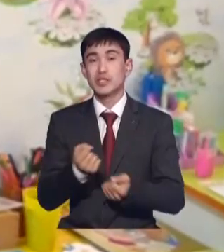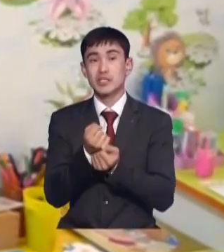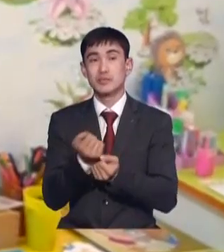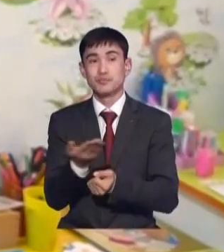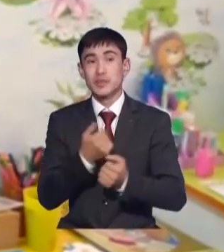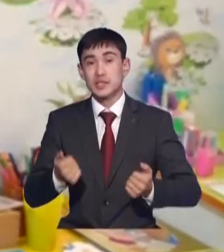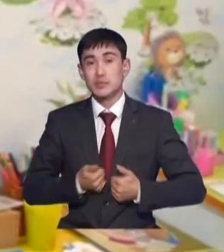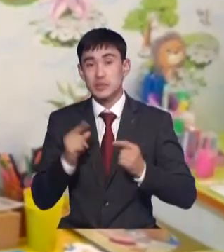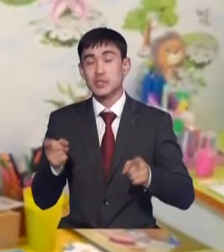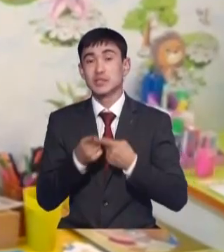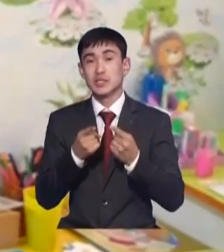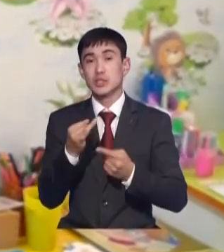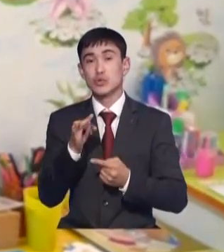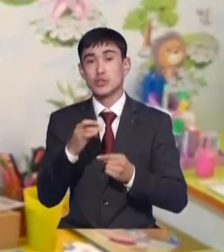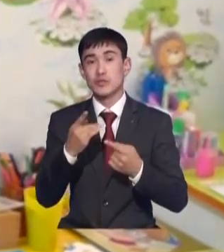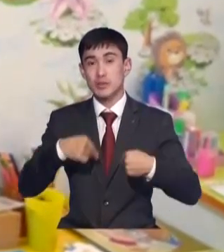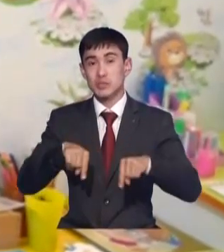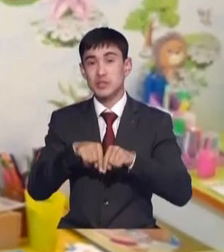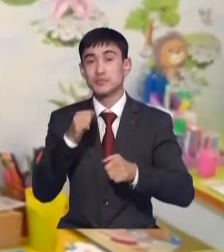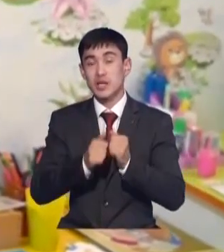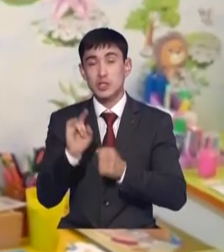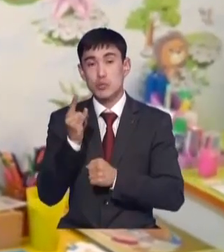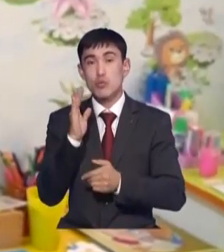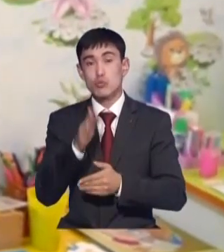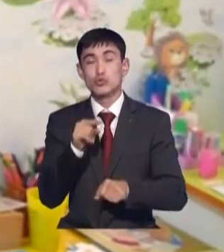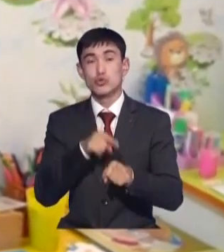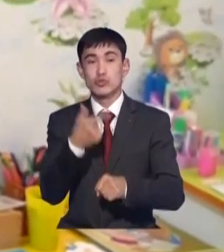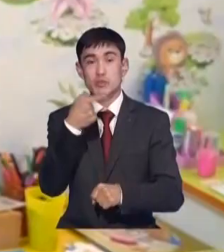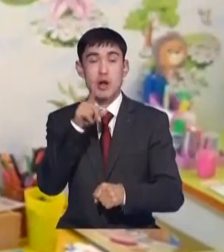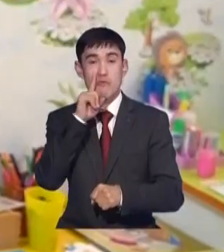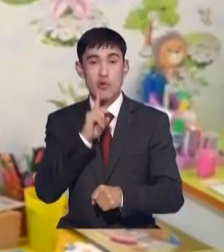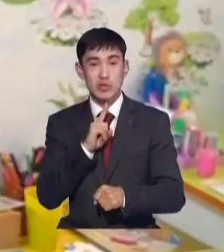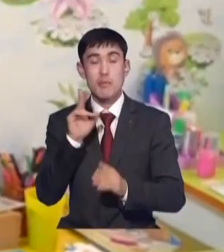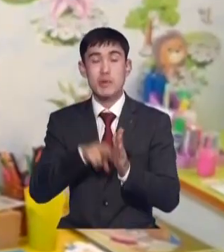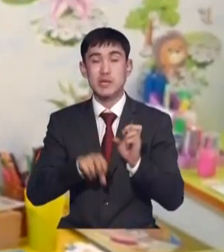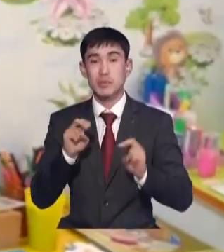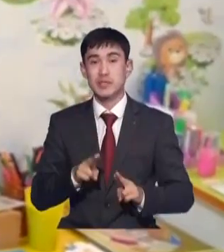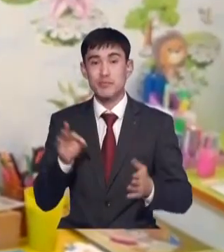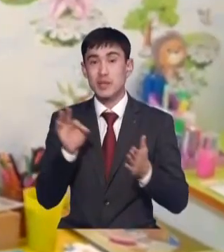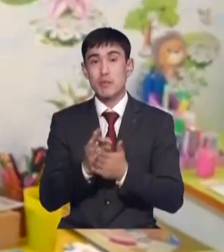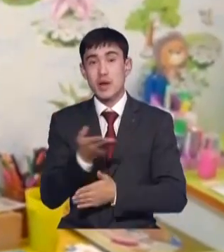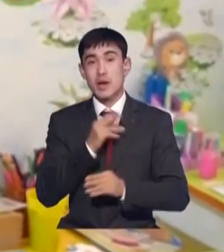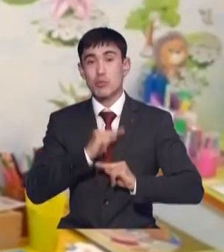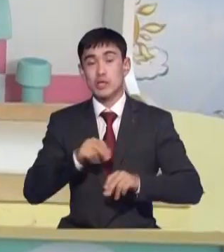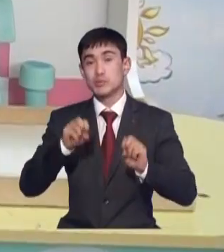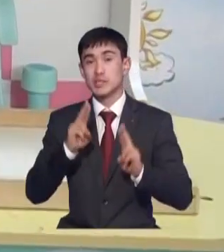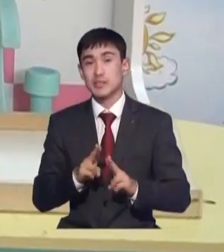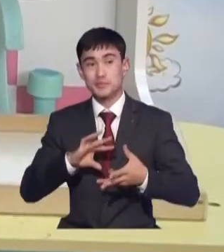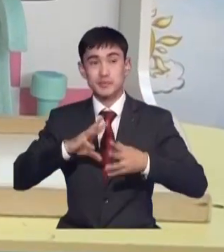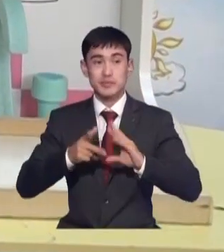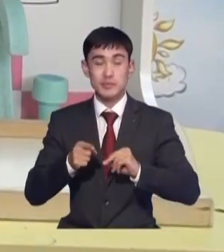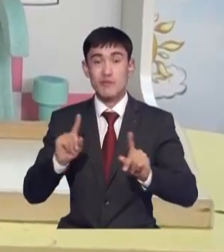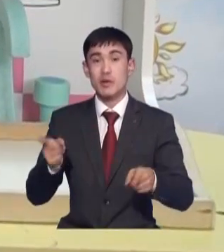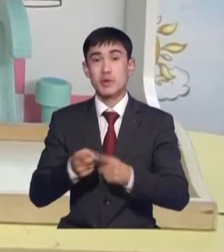и стремимся создать инклюзивную атмосферу, где каждый ребенок будет чувствовать себя комфортно и безопасно. Цель моей работы как специалиста заключается